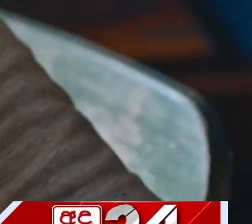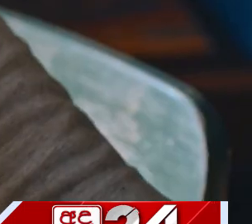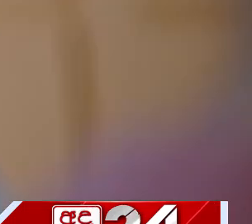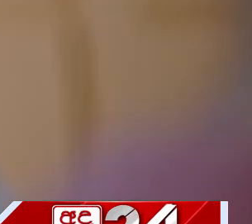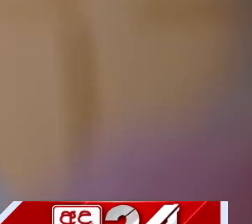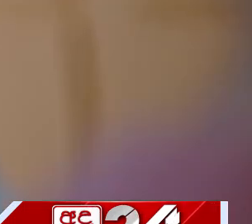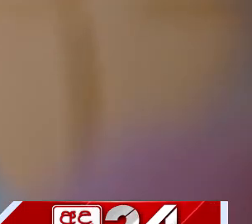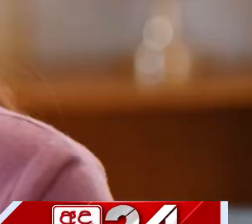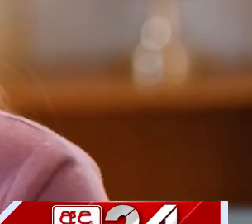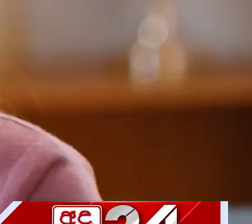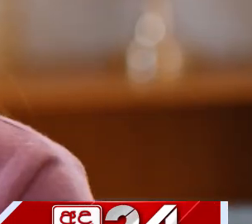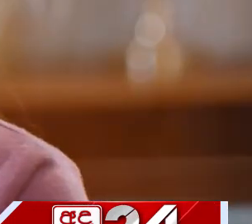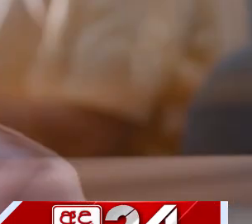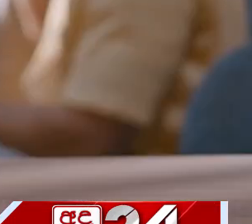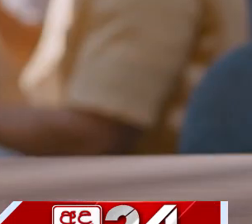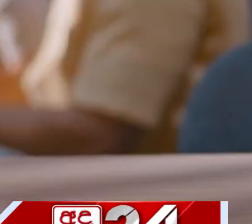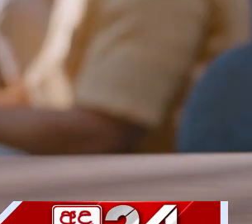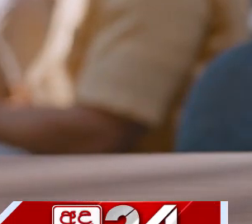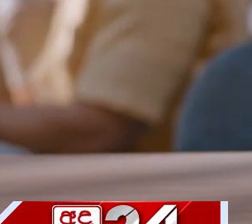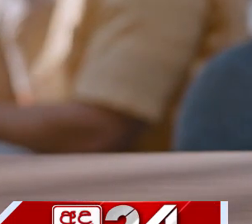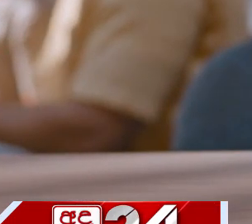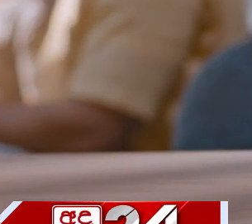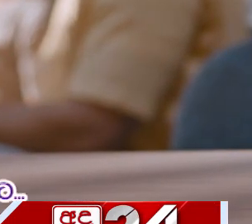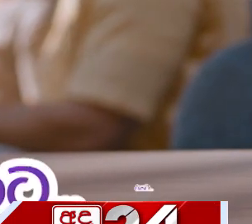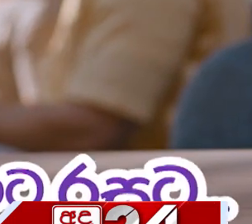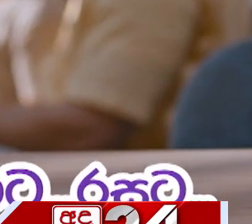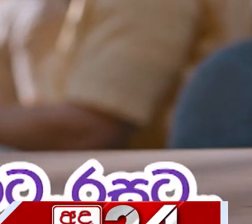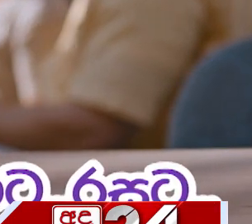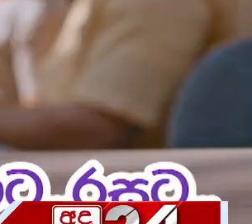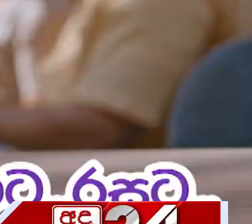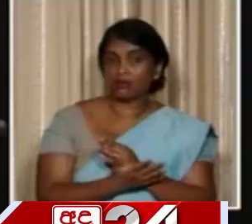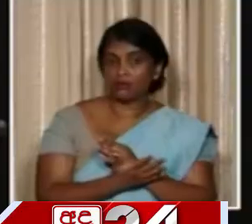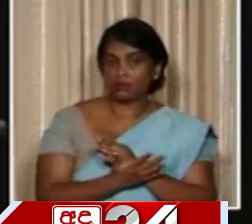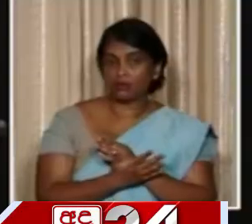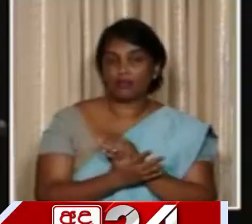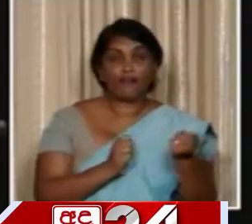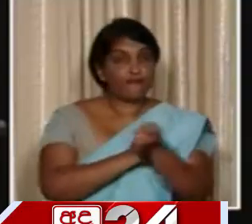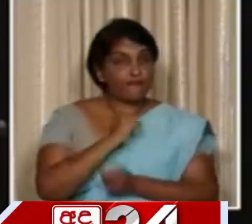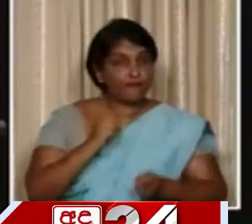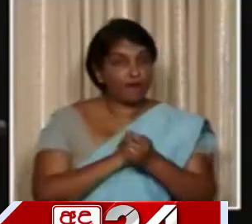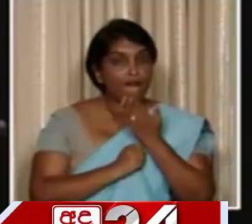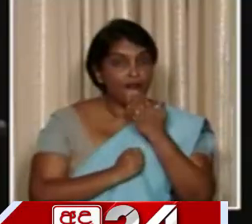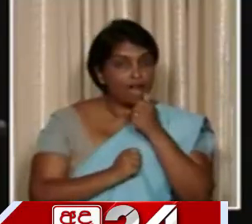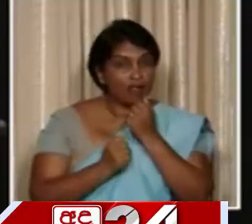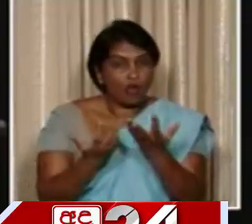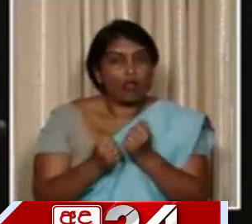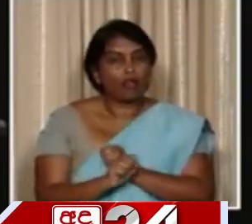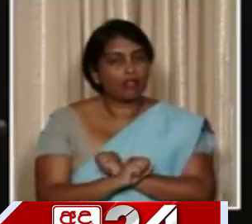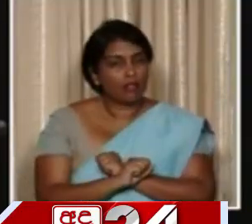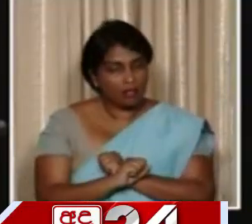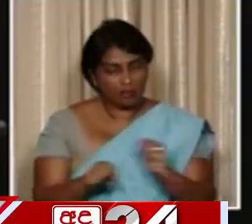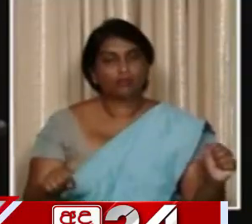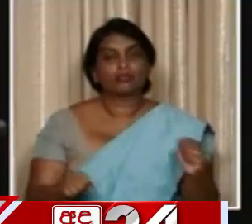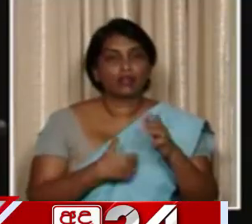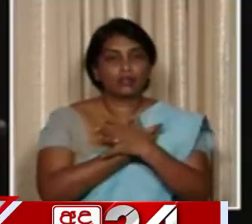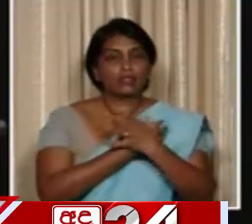හැඩට ගුණට රසට සැමට කිරි රස දෙන්න බියෝඩේල් හැඩට ගුණට රසට අස්වැන්නට වතුර ඕනේ නැති කාලේ ඔයාලා අනන්තවත්